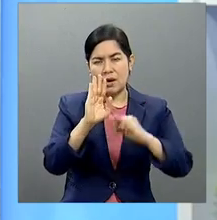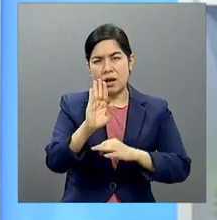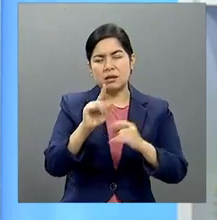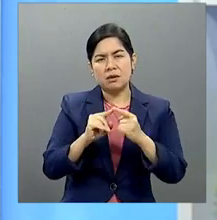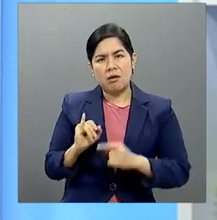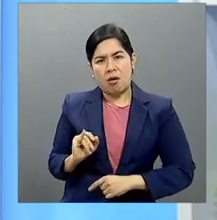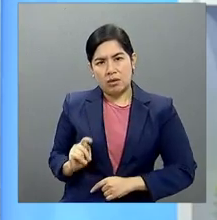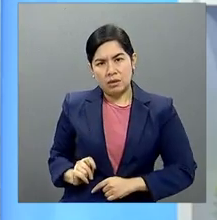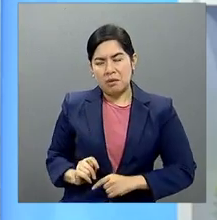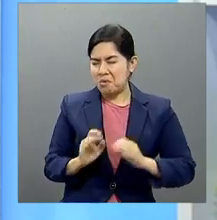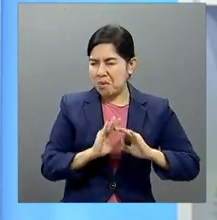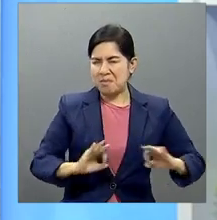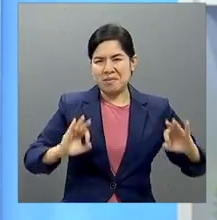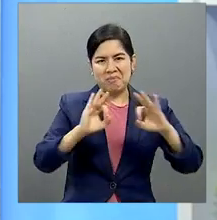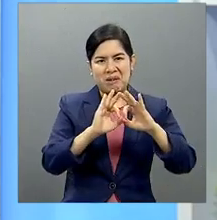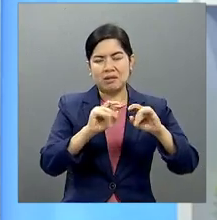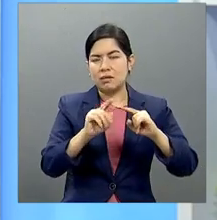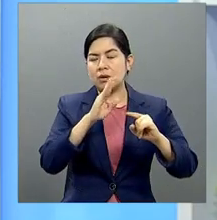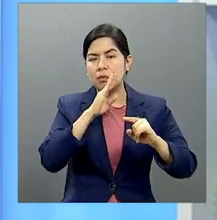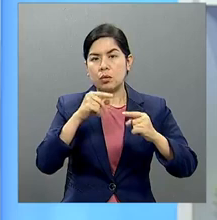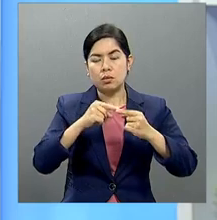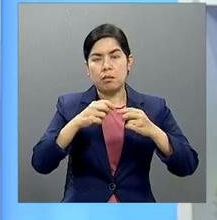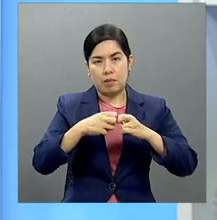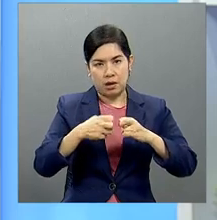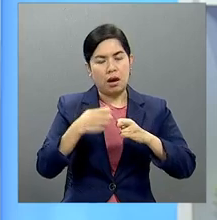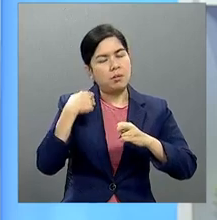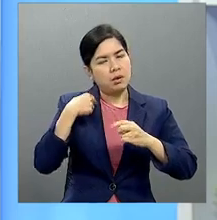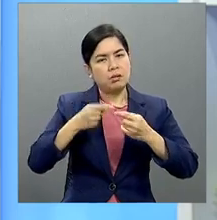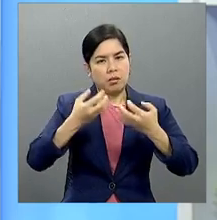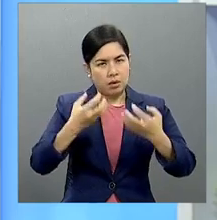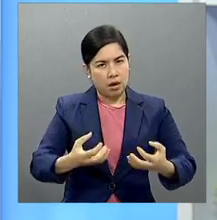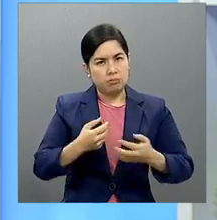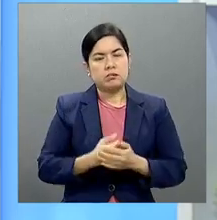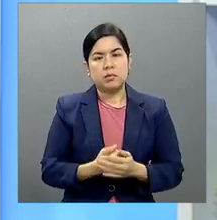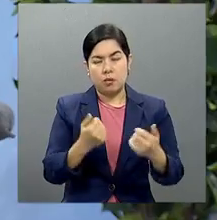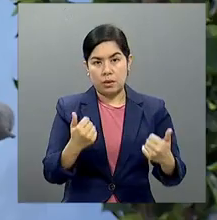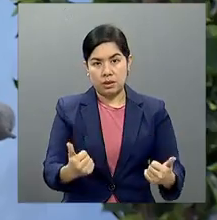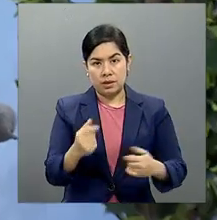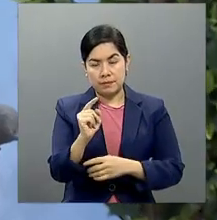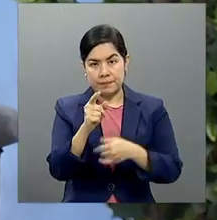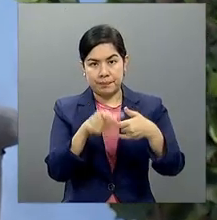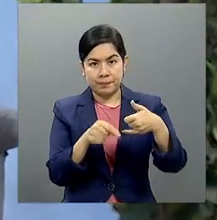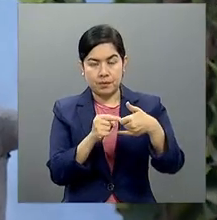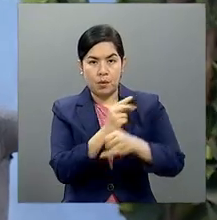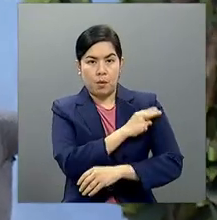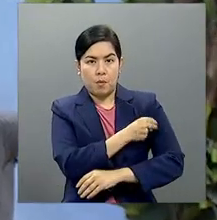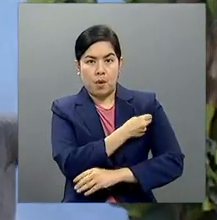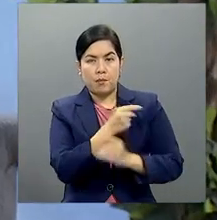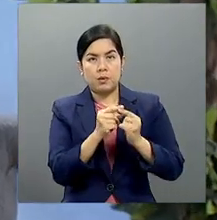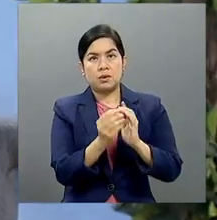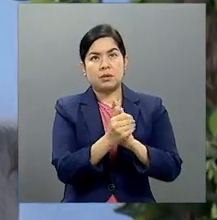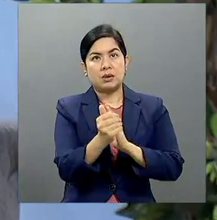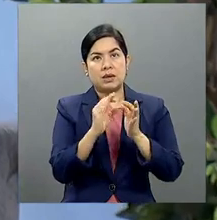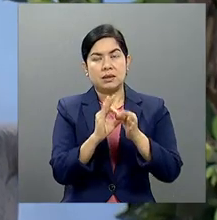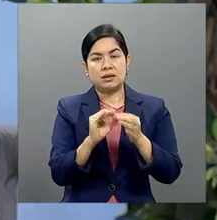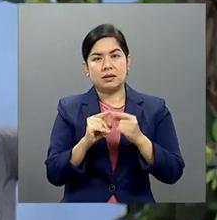หากับเราไม่ใช่เรื่องเล็กแต่อย่างใดนะคะวันนี้ได้รับเกียรตินะคะจากทางคุณหมอแพทย์ผู้เชี่ยวชาญสาขาโรคไตโรงพยาบ